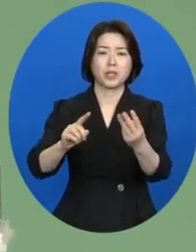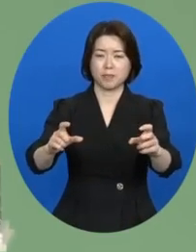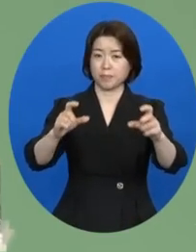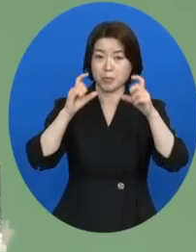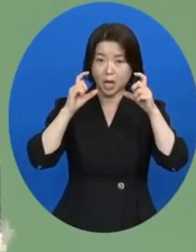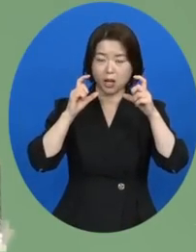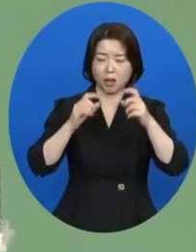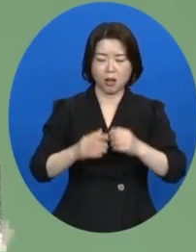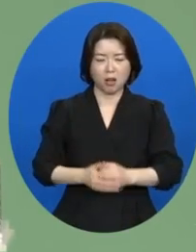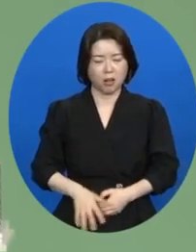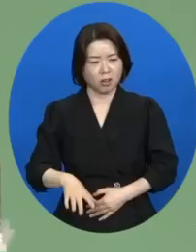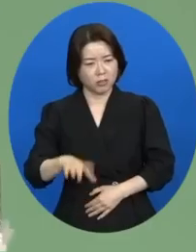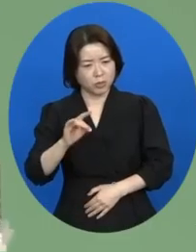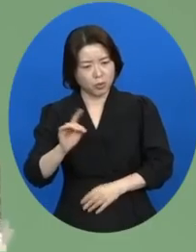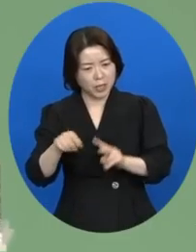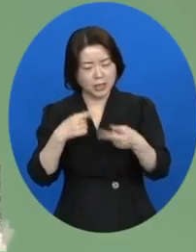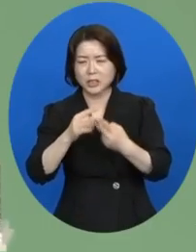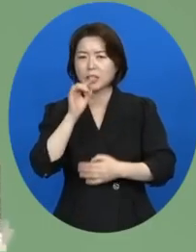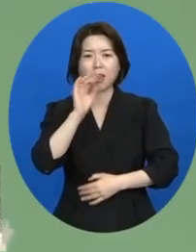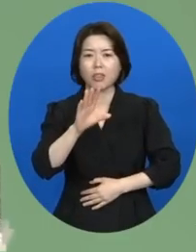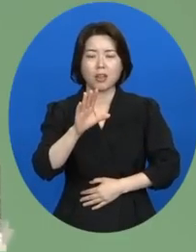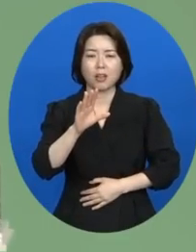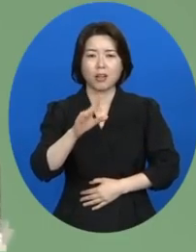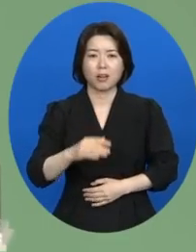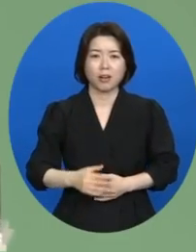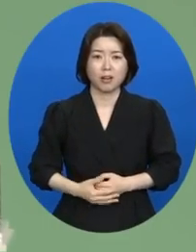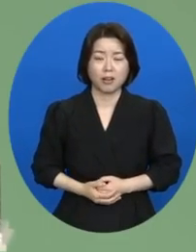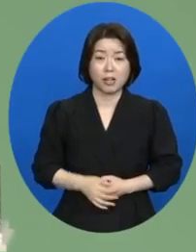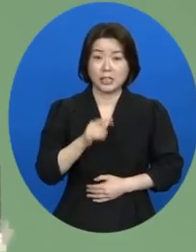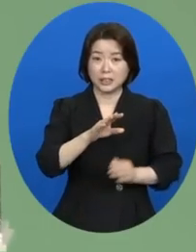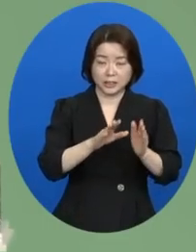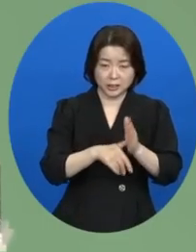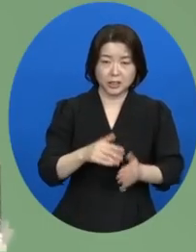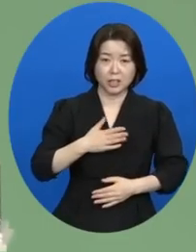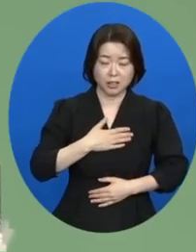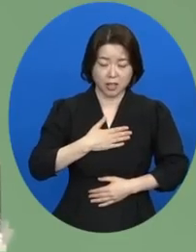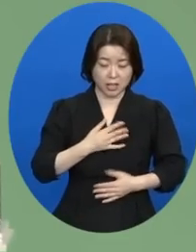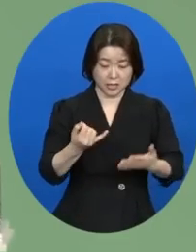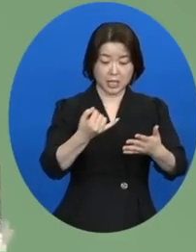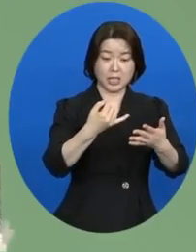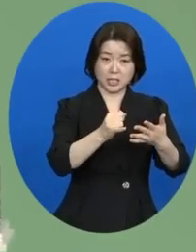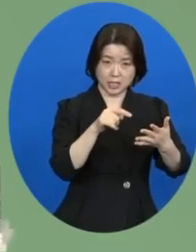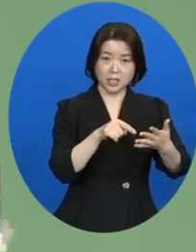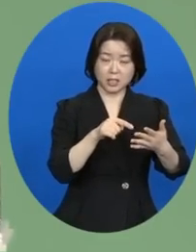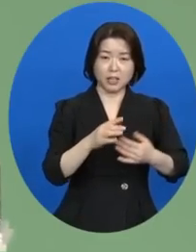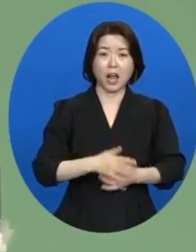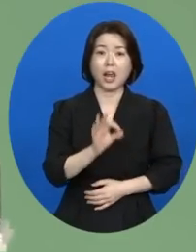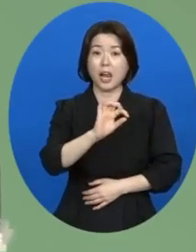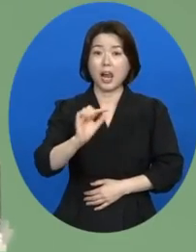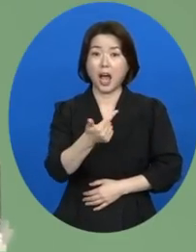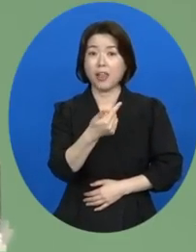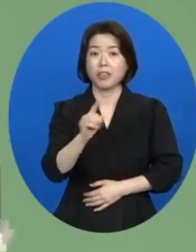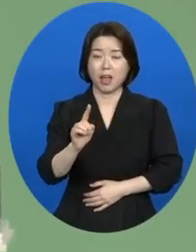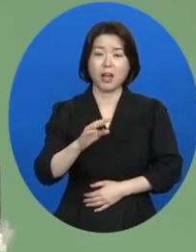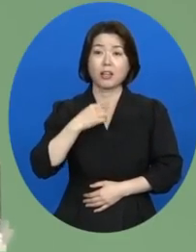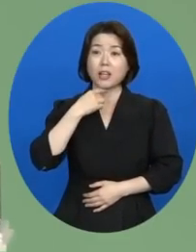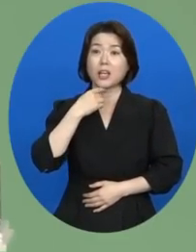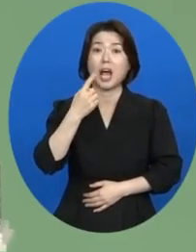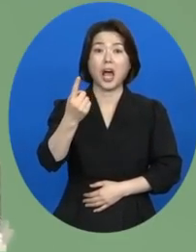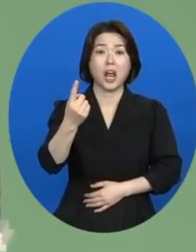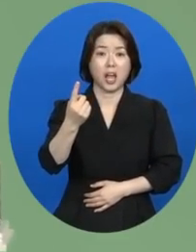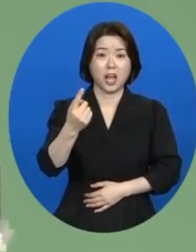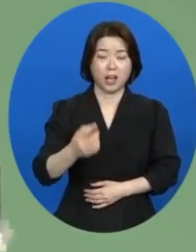처음에는 도대체 이해가 되지 않았습니다. 그때 저희 셋째 딸 안나가 한